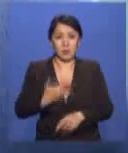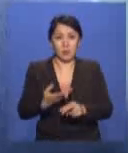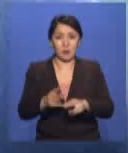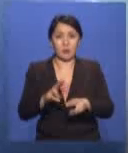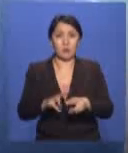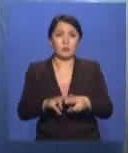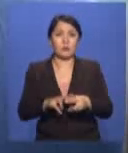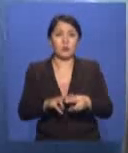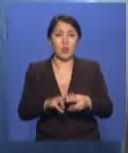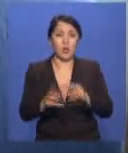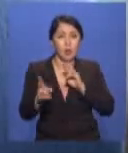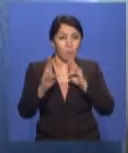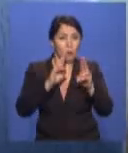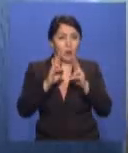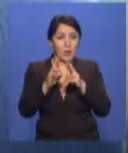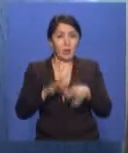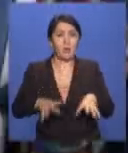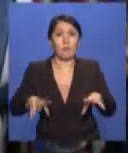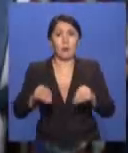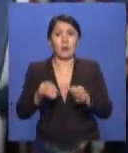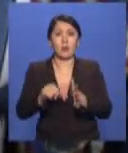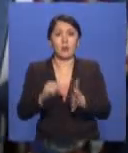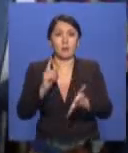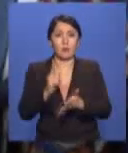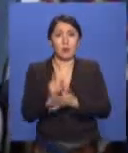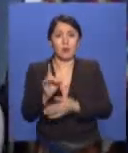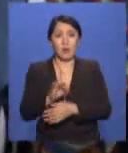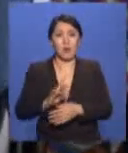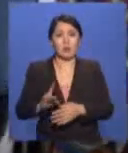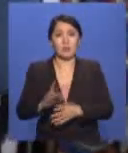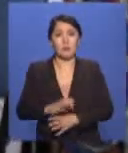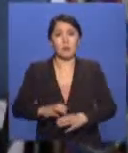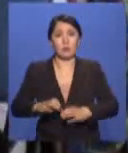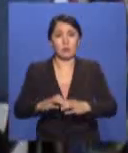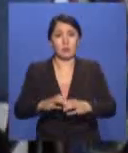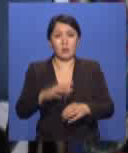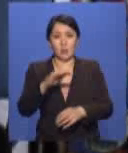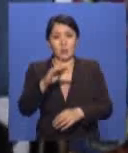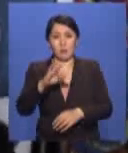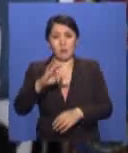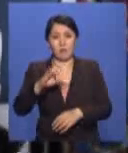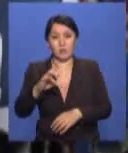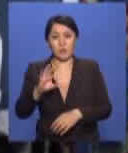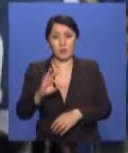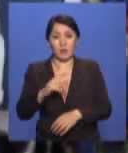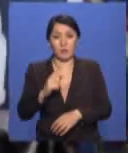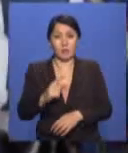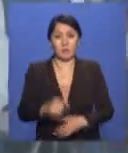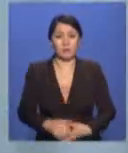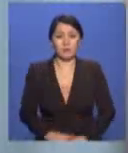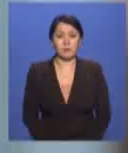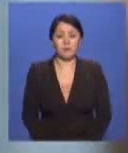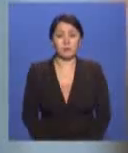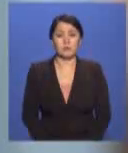бұл референдумға барлығымыз қатысуымыз керек, деді республикалық халық штабының өкілі Владимир Витченко.